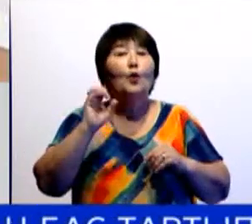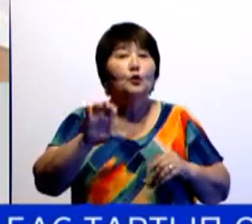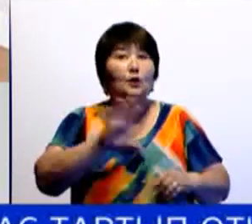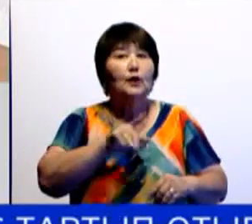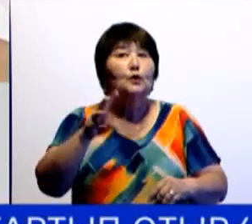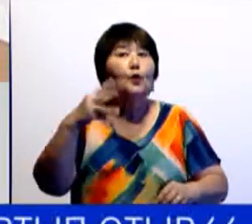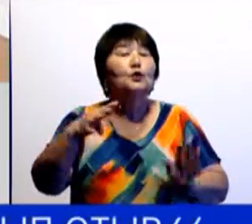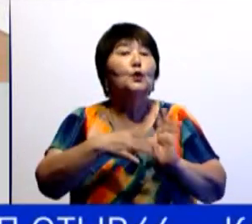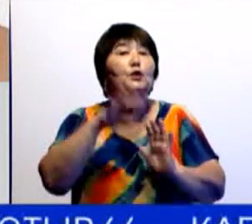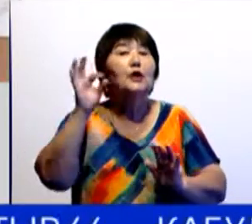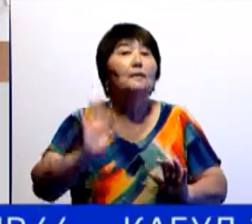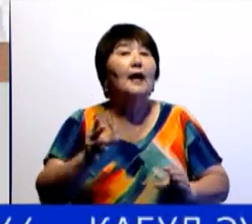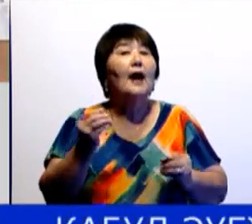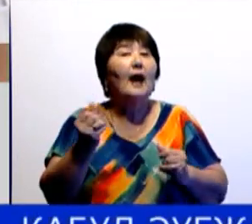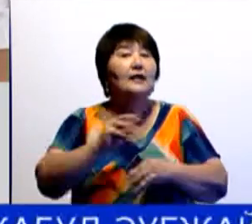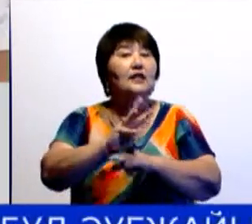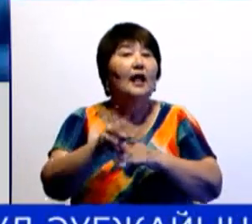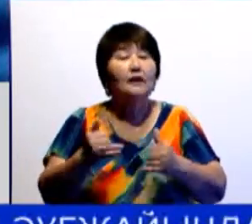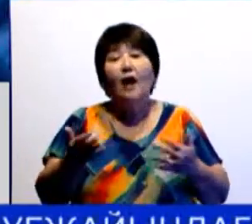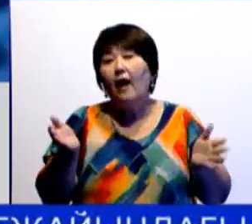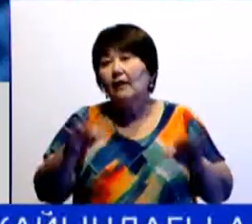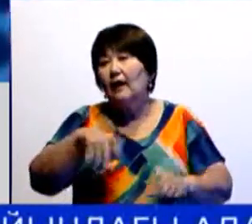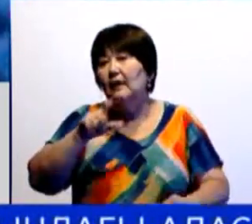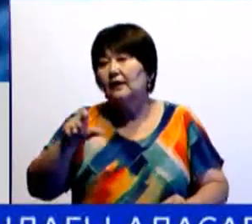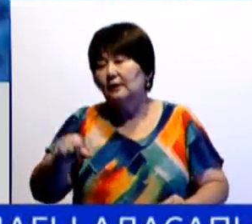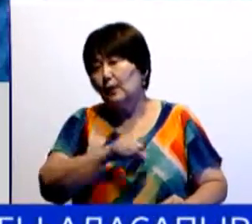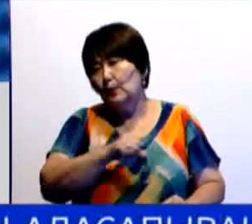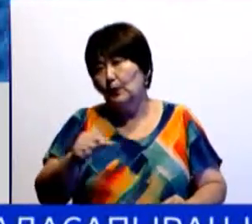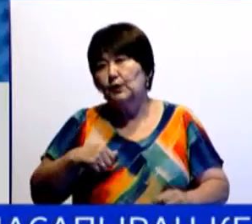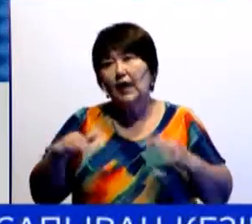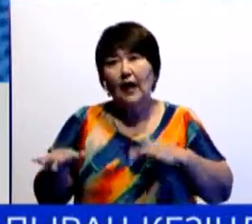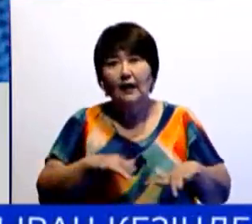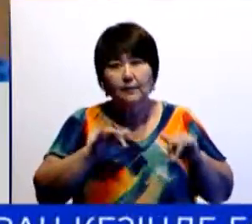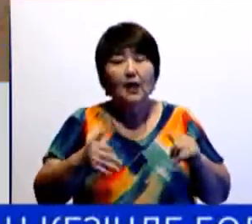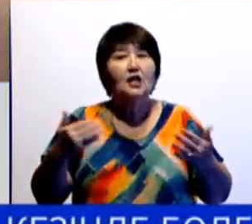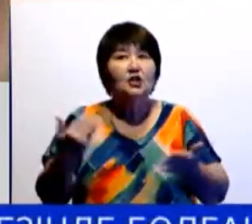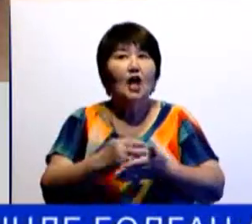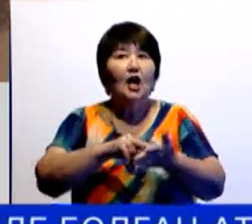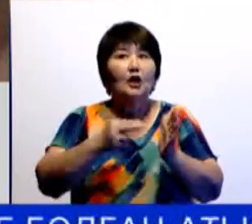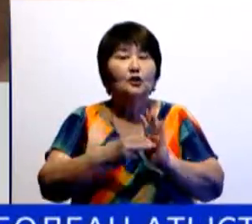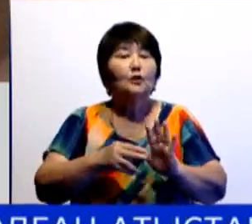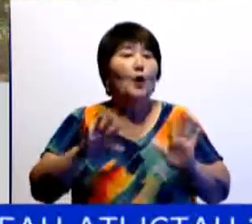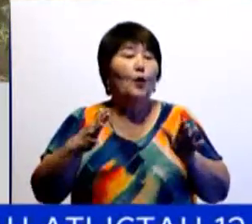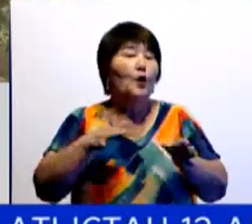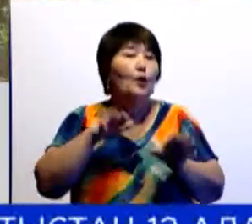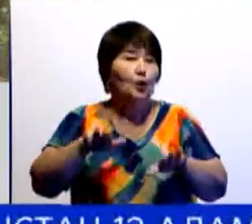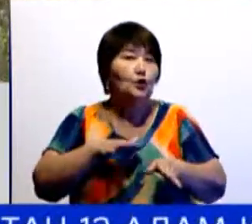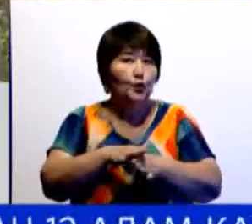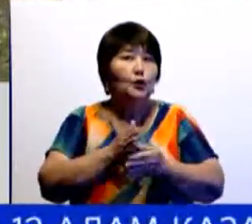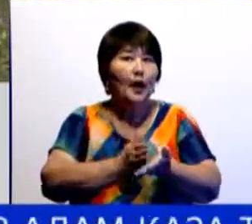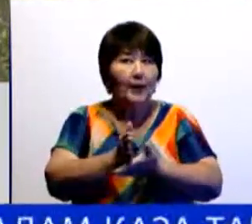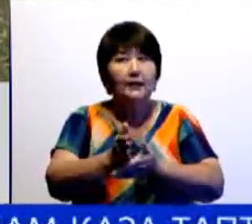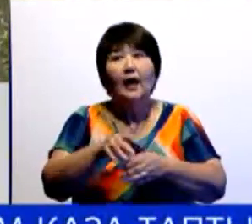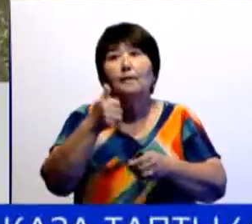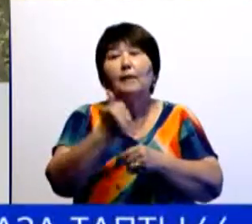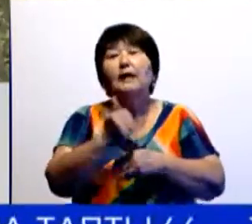тек 39% ғана қаржыландырылыпты. Ал қалған азаматтар өздері қарекет жасаған. Жаңа жоба осы олқылықтың орнын толтыруға бағытталған.